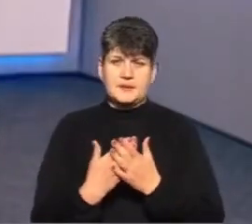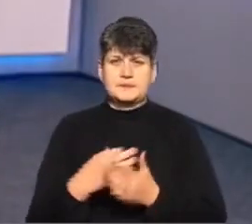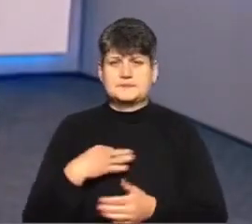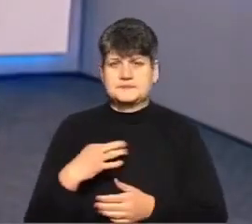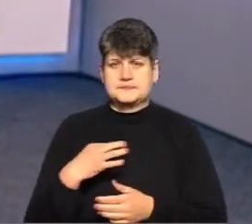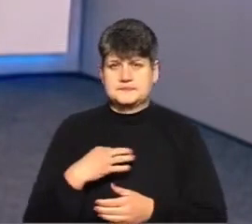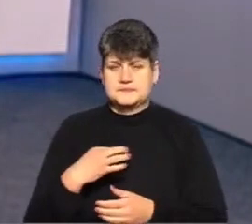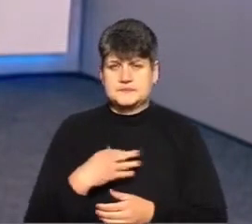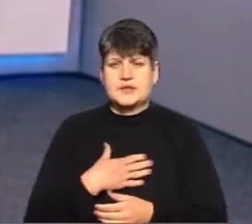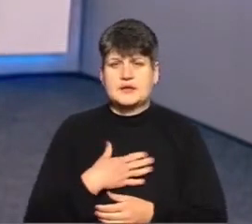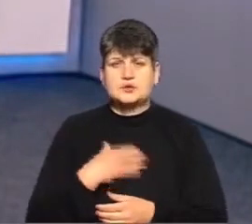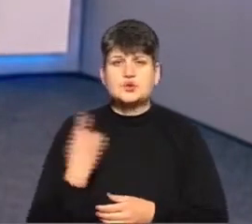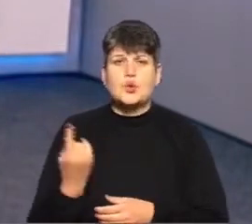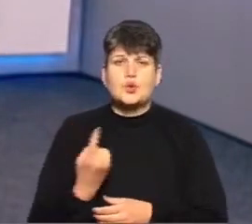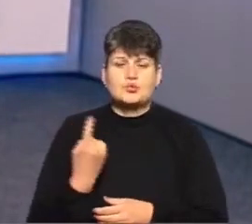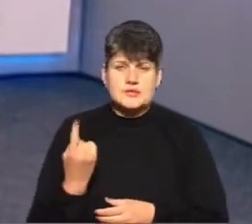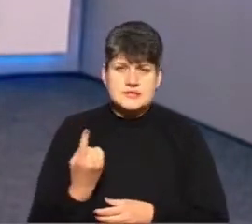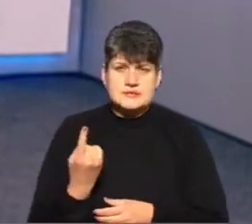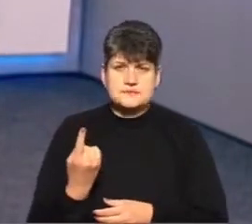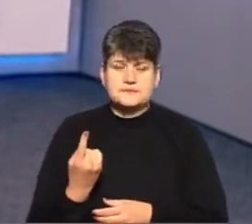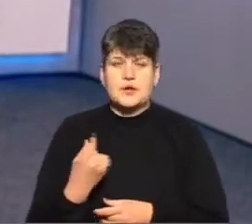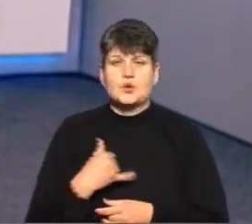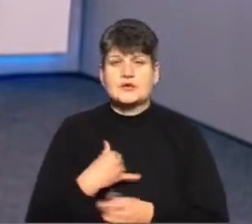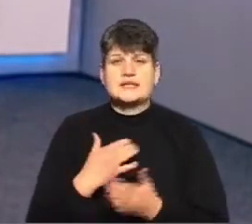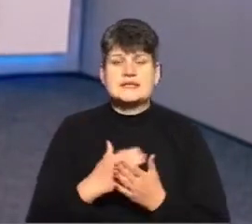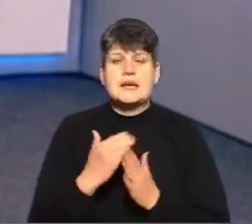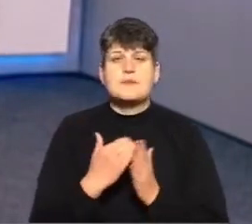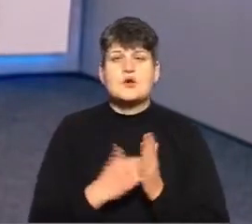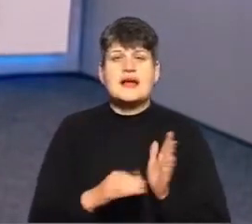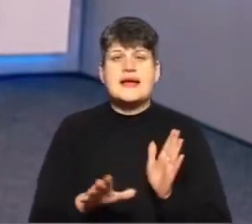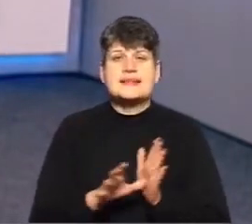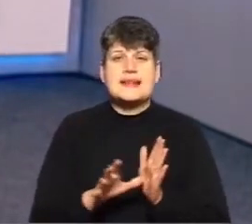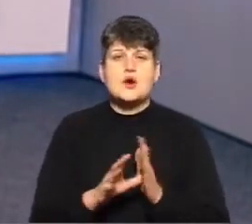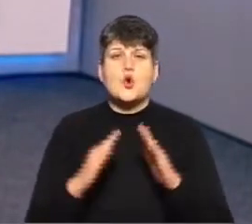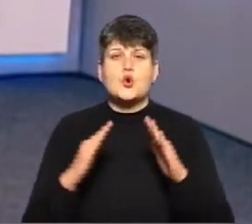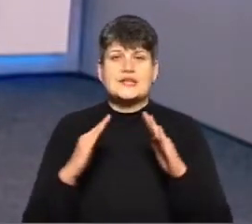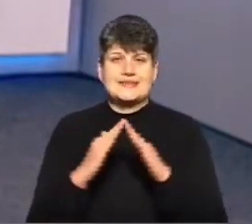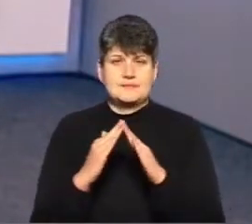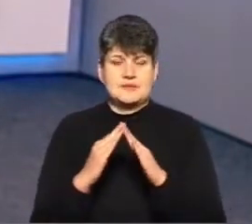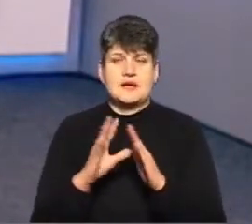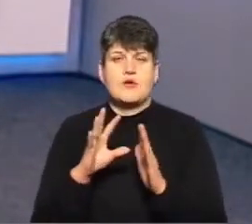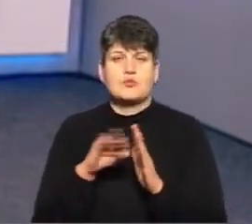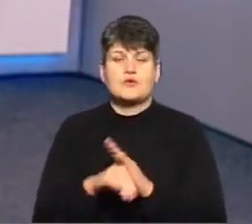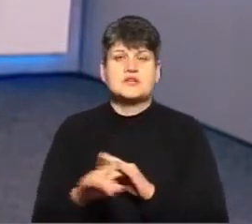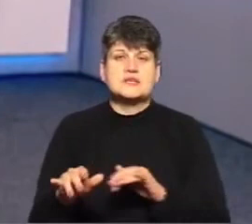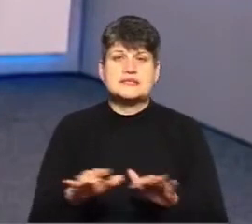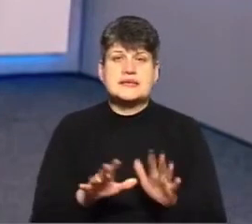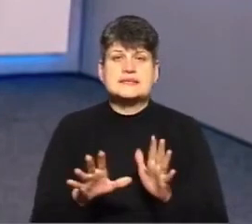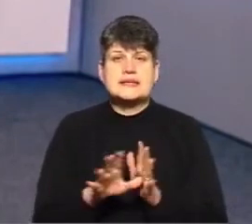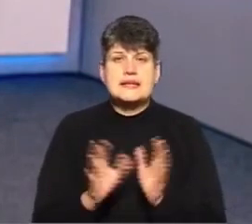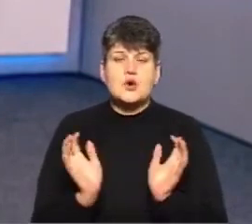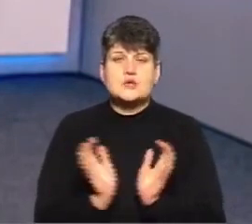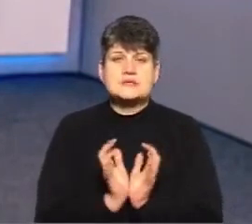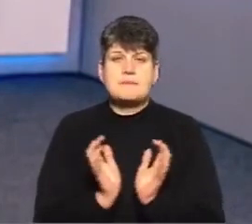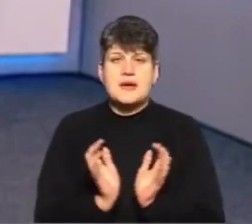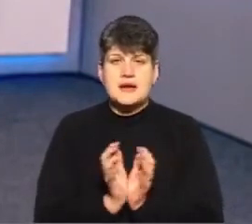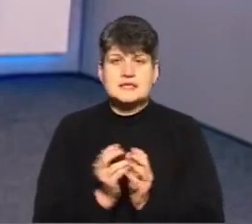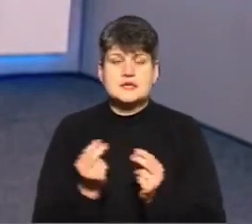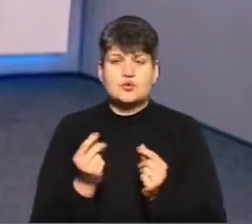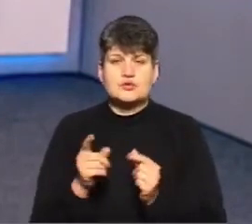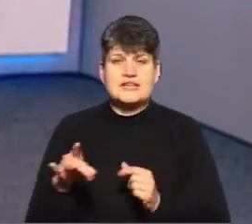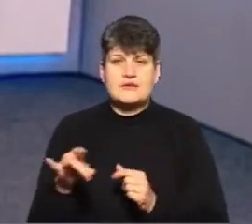області, як така в нас є програма «Енергодім», яка впроваджує заходи з енергозбереження за кошти Європейського